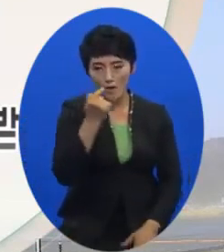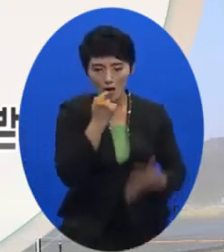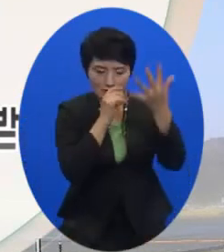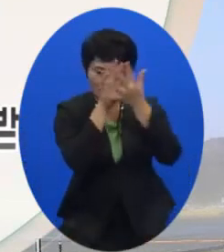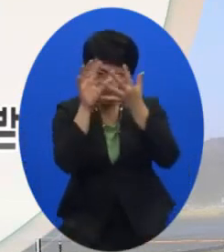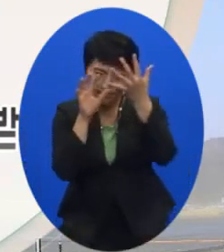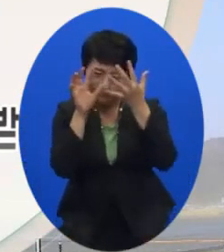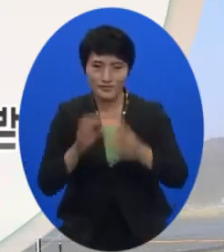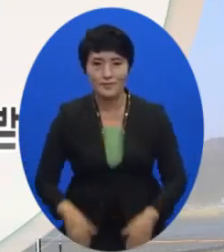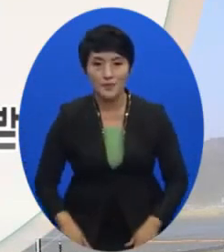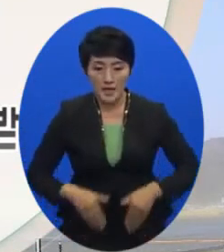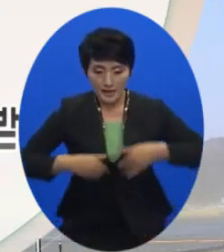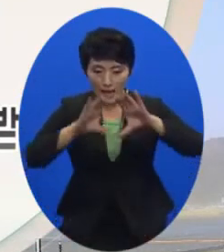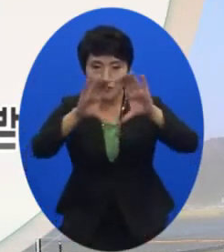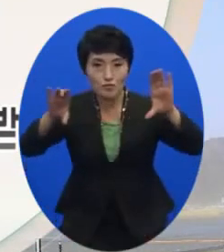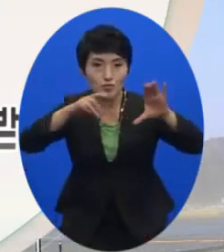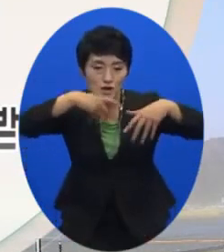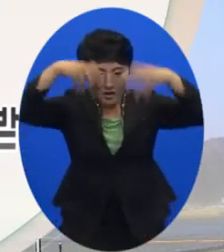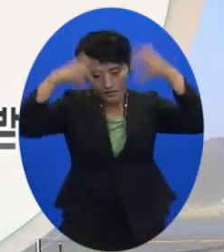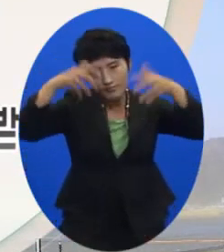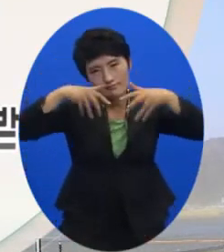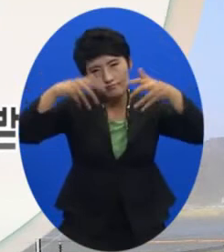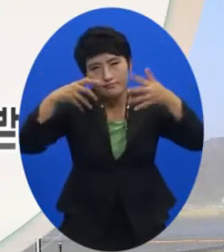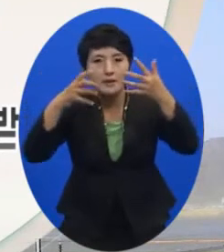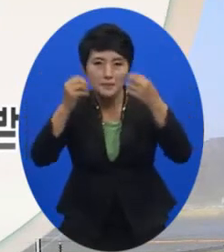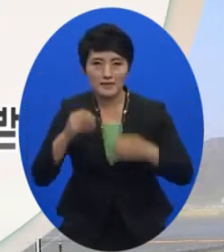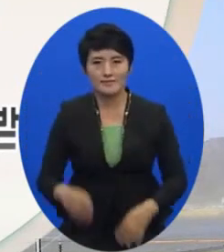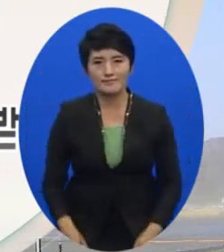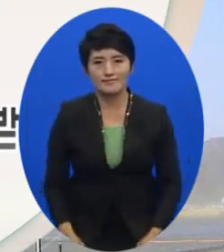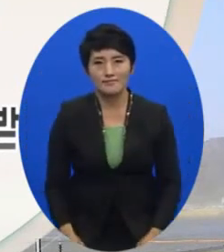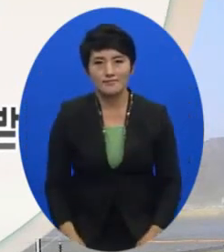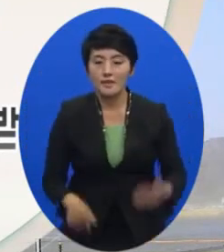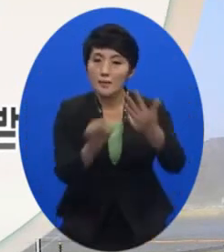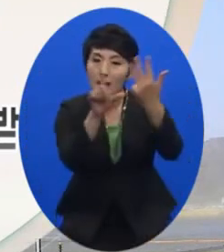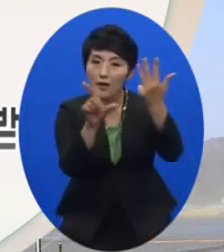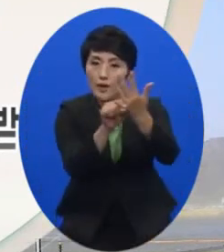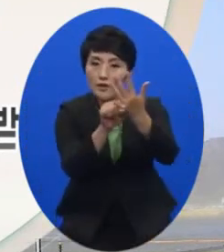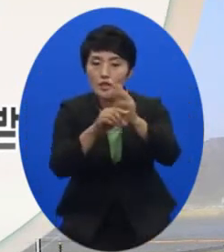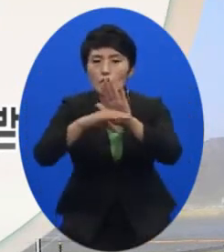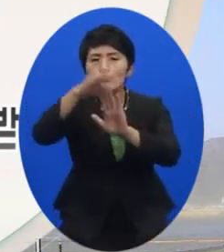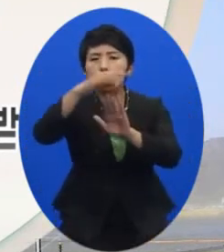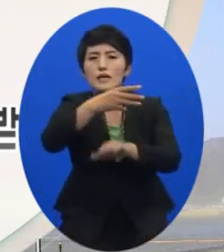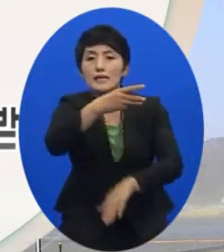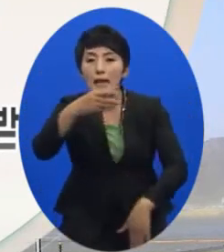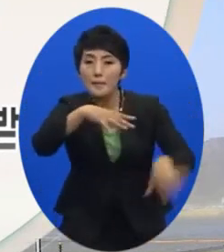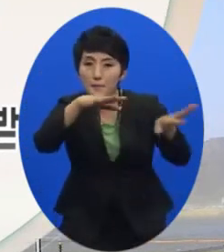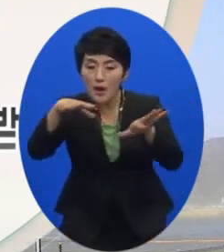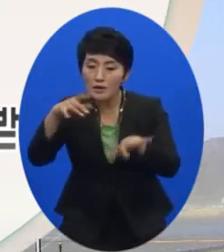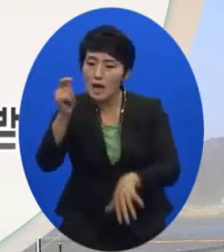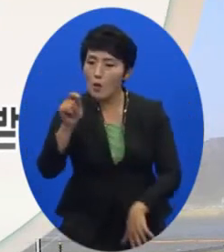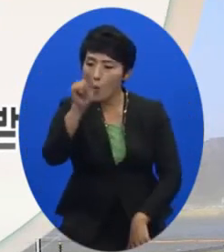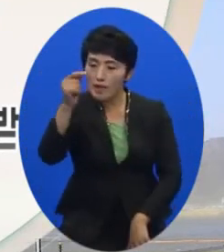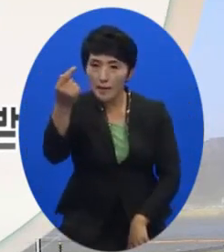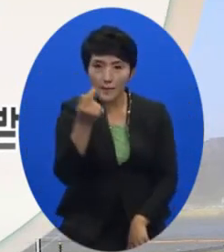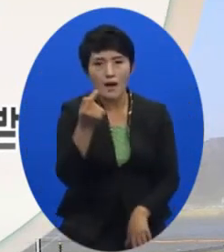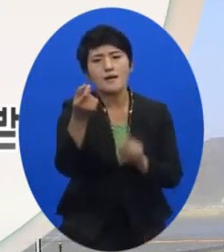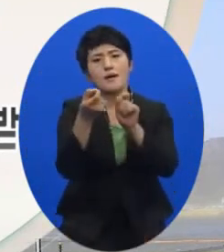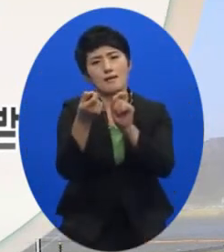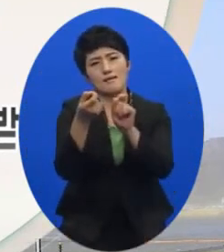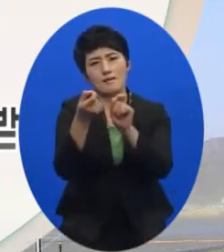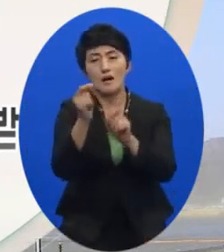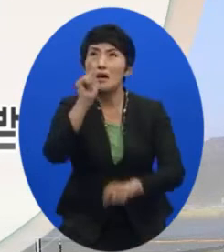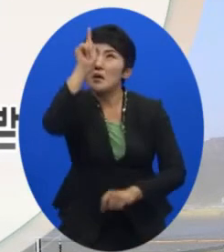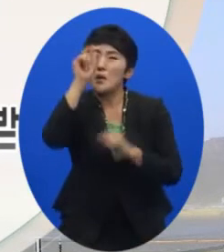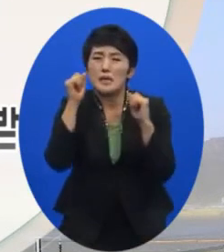많겠고 남부지방을 중심으로 많은 비가 올 때가 있겠습니다. 8월에는 북태평양 고기압의 가장자리에 들 때가 많겠고